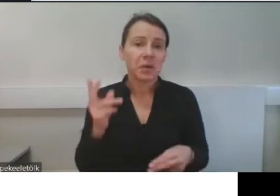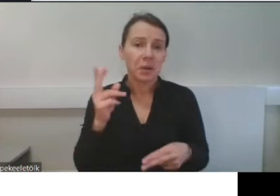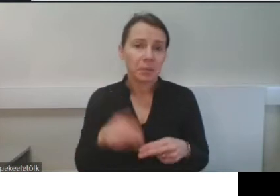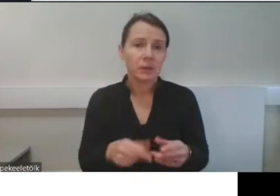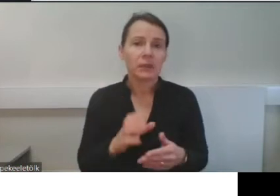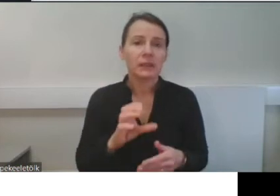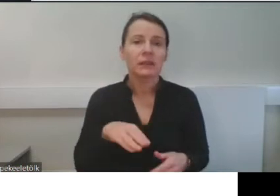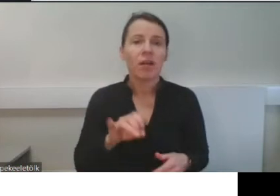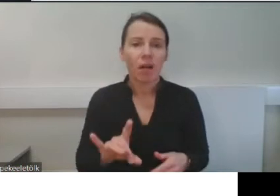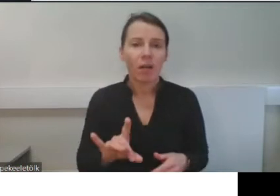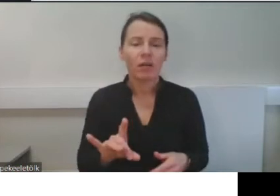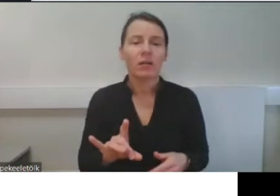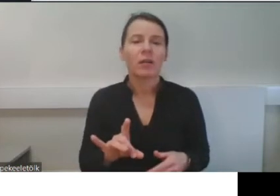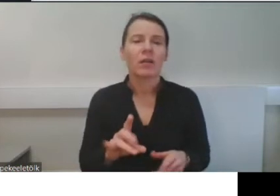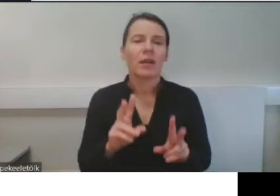erinevaid pöördumise liike.